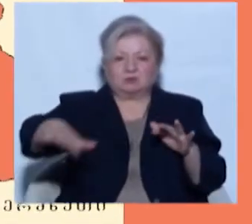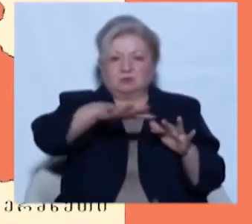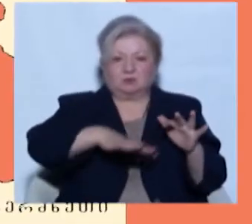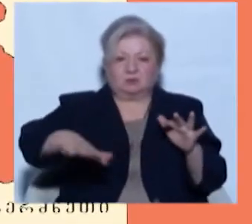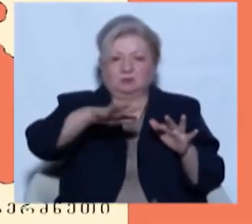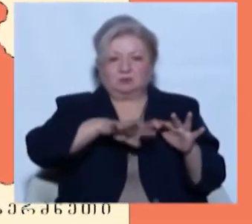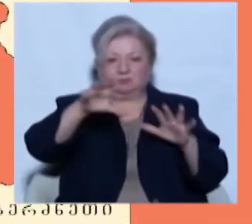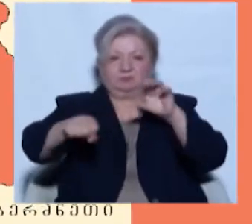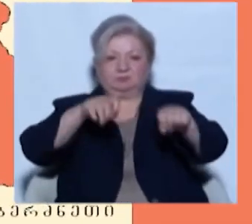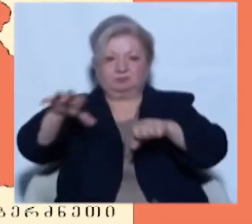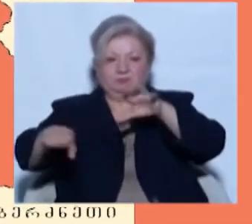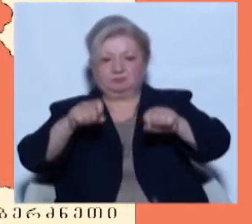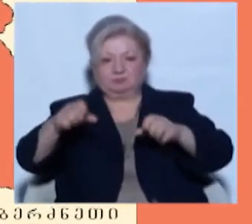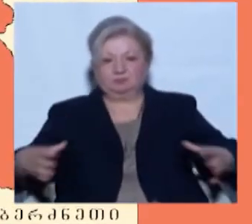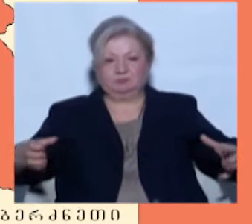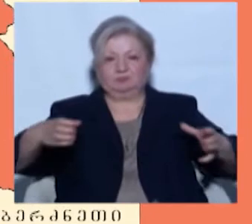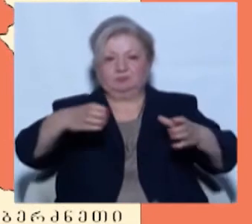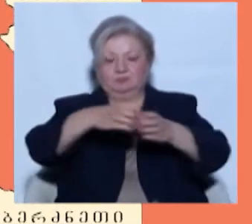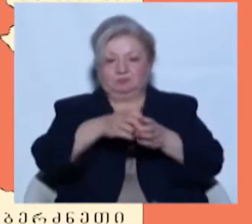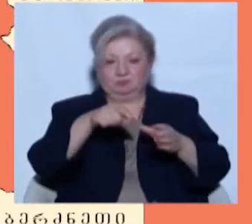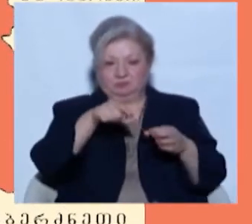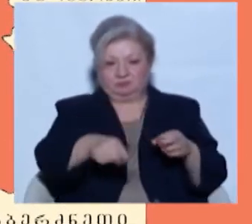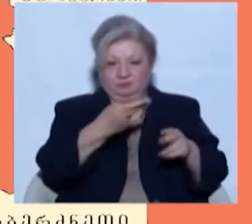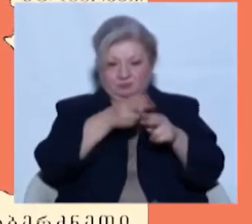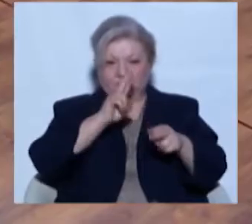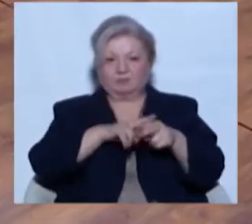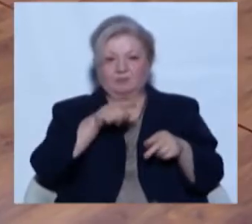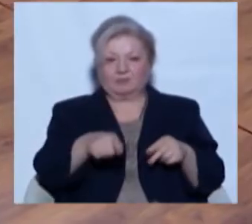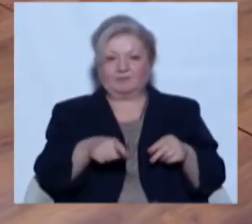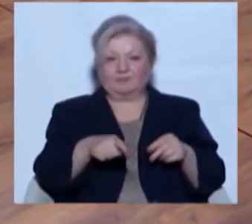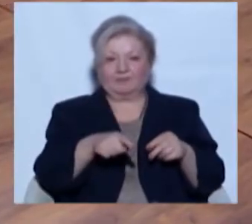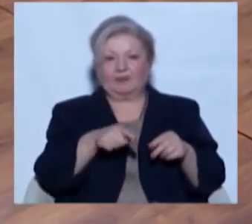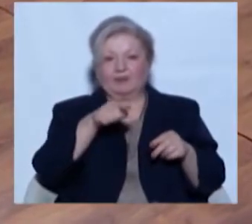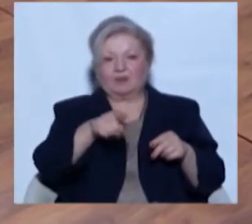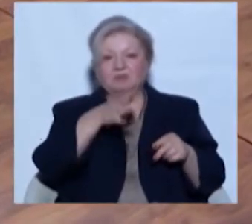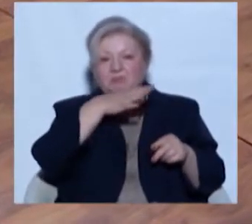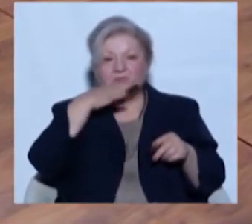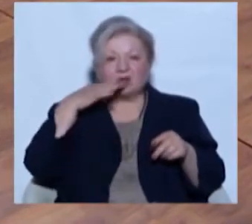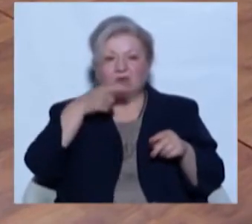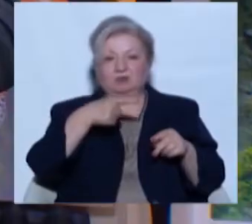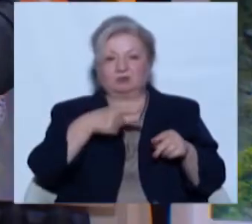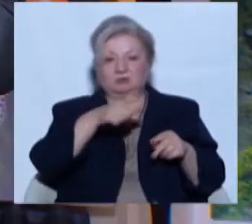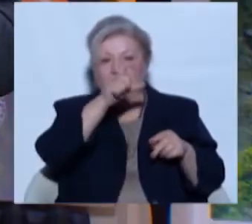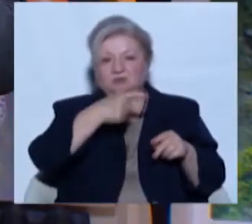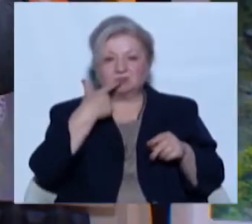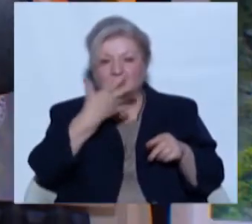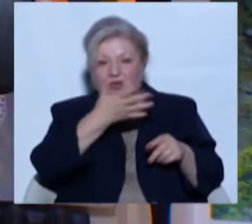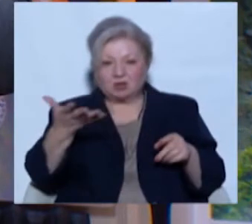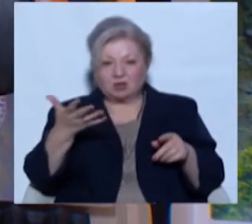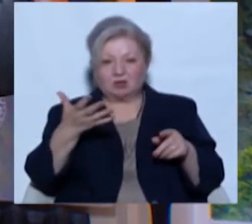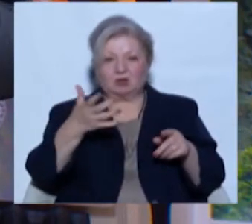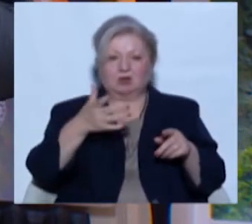ტერიტორიების, დაპყრობილი ტერიტორიების გამთლიანების ხარჯზე და ამ მრავალ ეროვნებამ და მრავალ რელიგიურ, ანუ